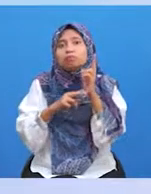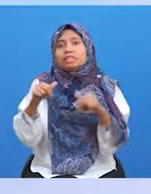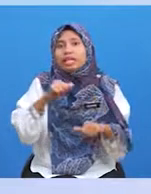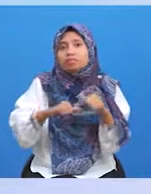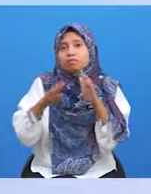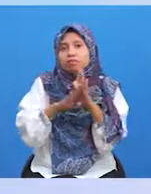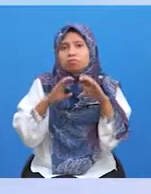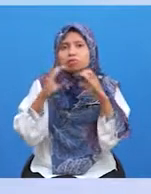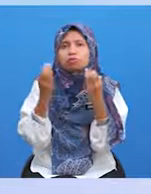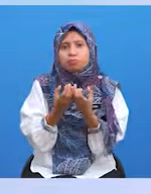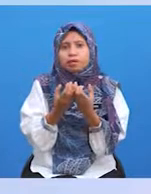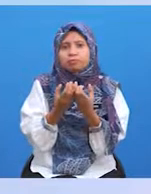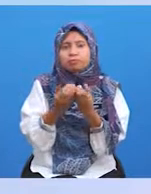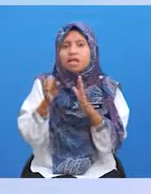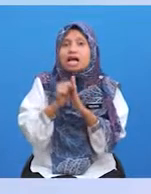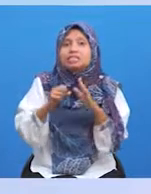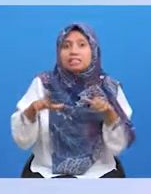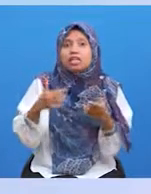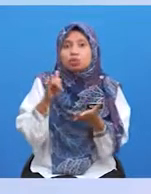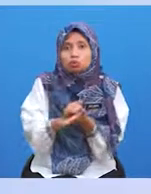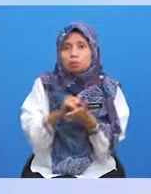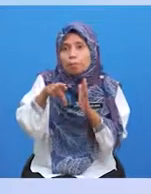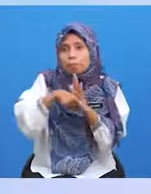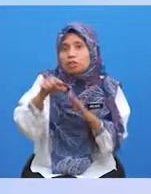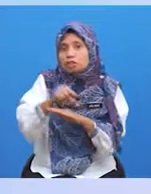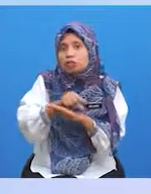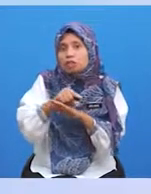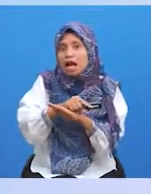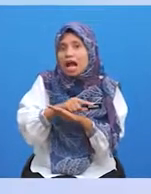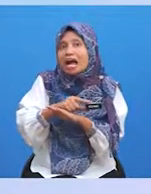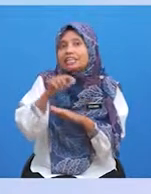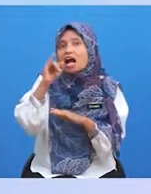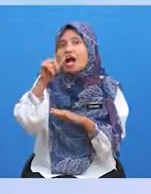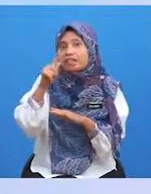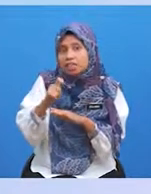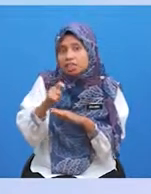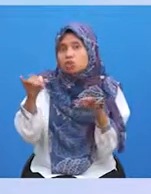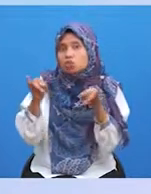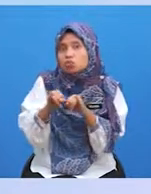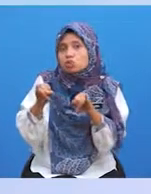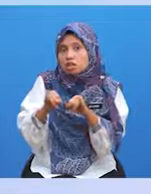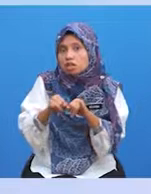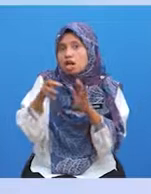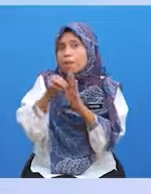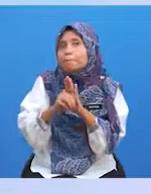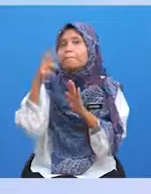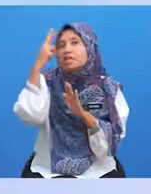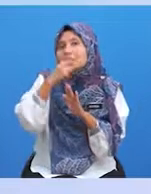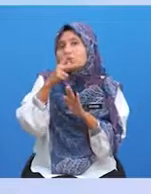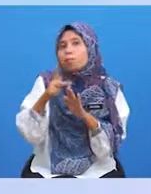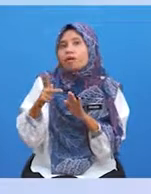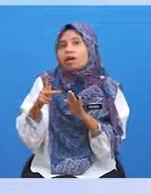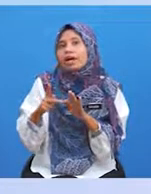aktiviti berkumpulan. Selain itu, penggunaan teknologi maklumat